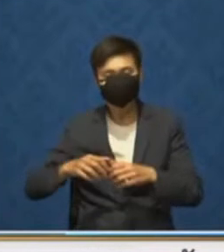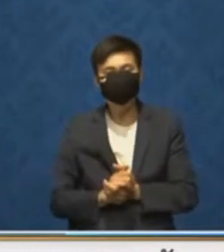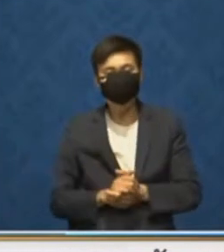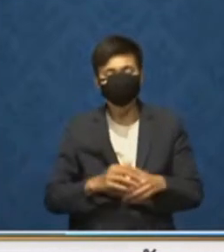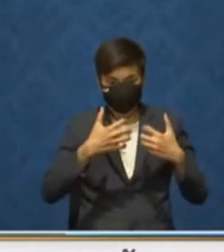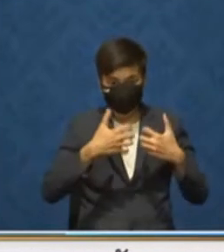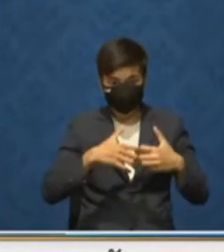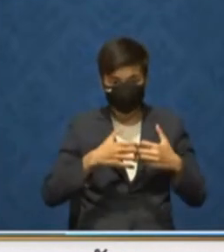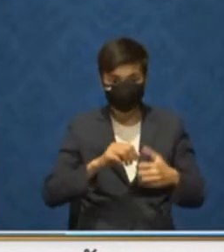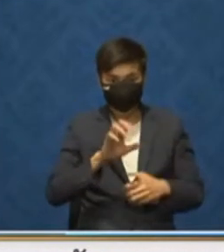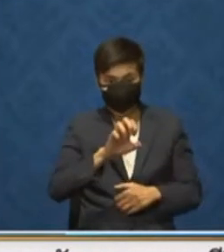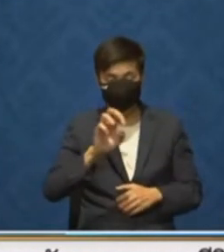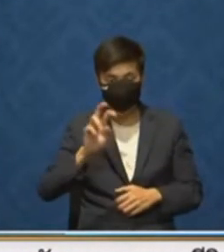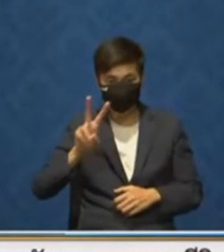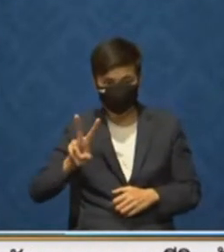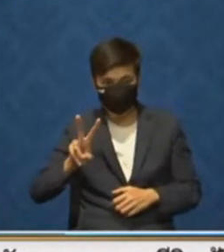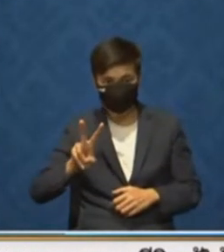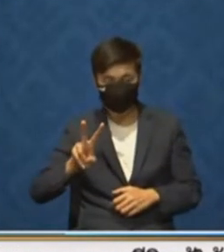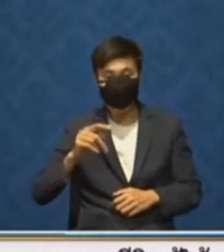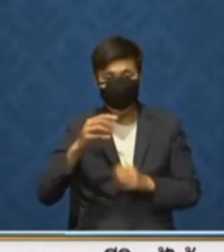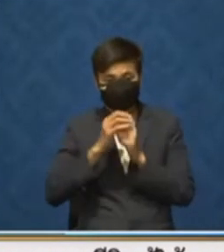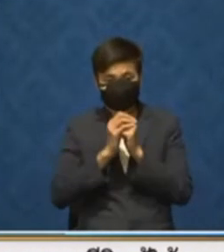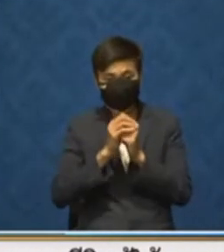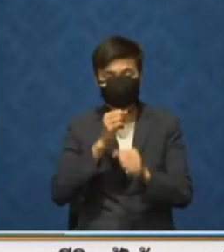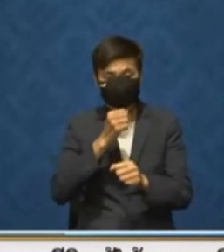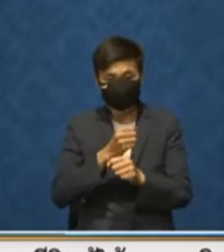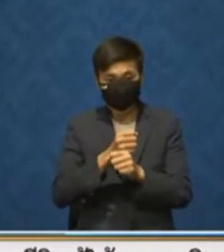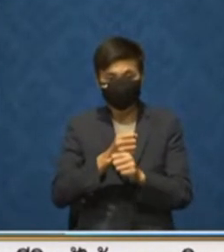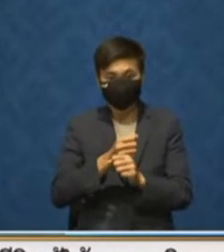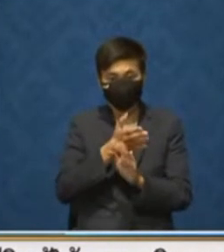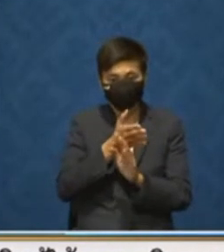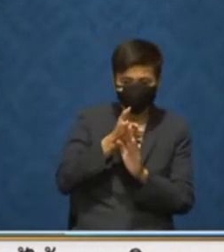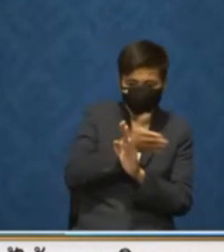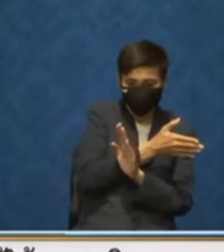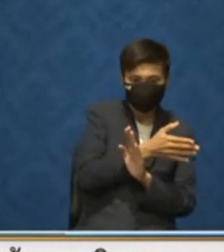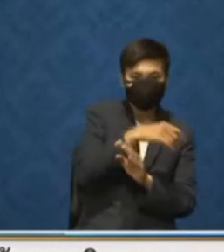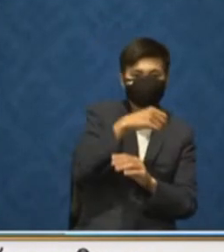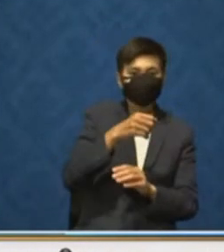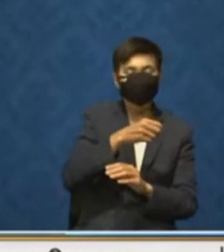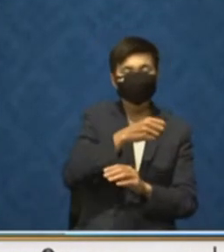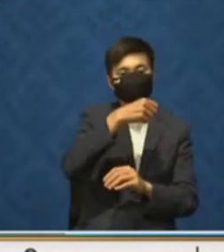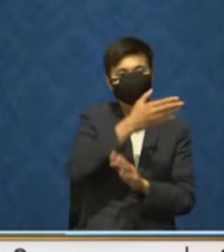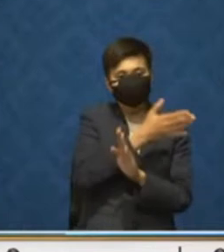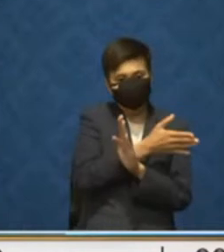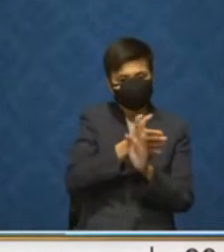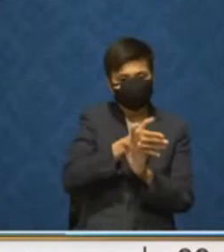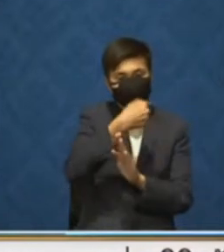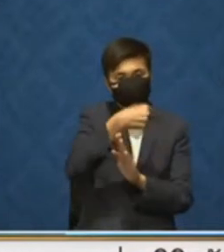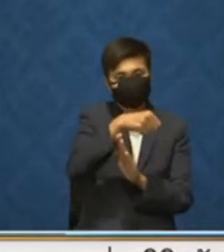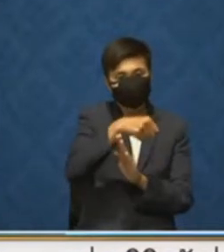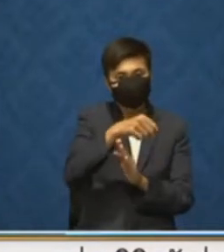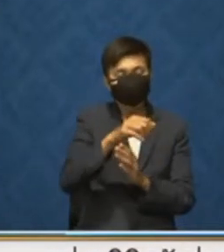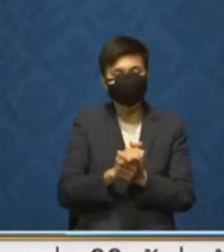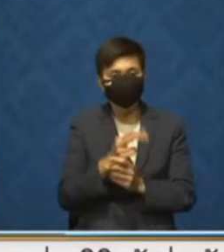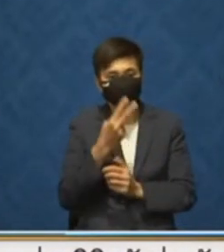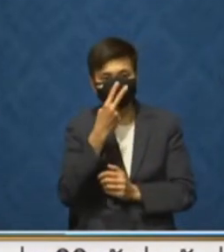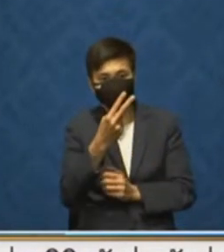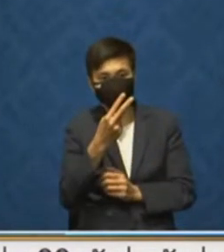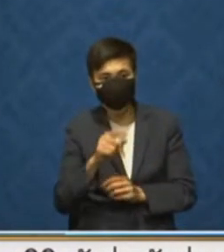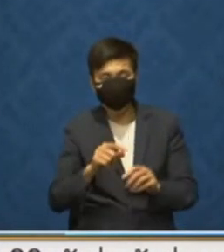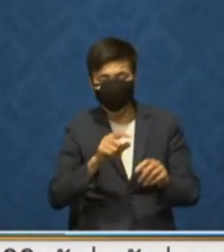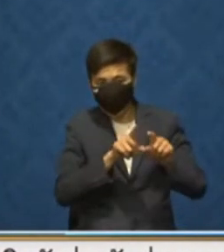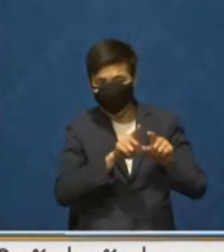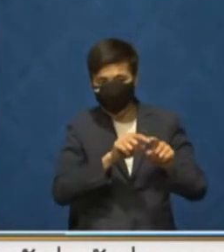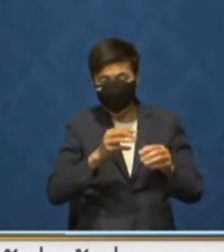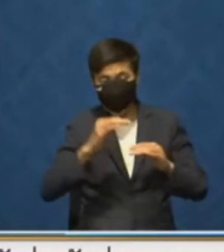จีนเขาเดินหน้ามาก่อนเราเป็นสิบปีแล้วนะครับตอนนี้นี่ถ้าจะเอาตัวเลขมาวิ่งมาให้กันดูการท่านประธานดูครับเส้นสีแดงเพื่อการ